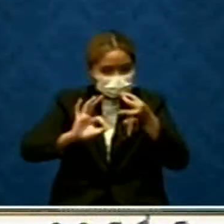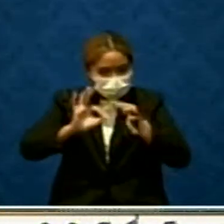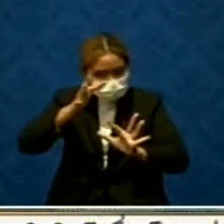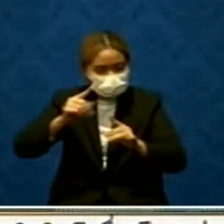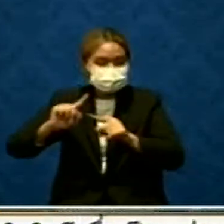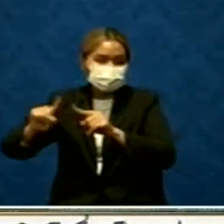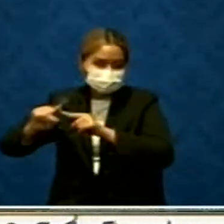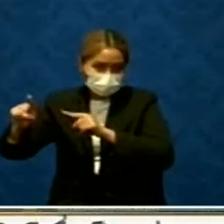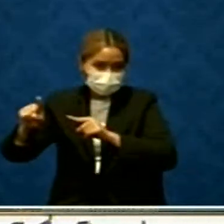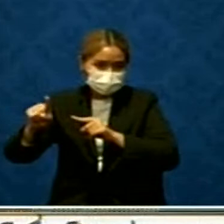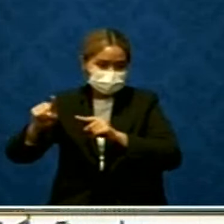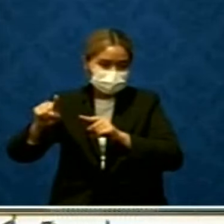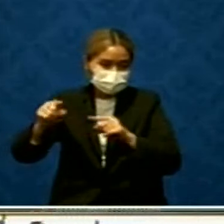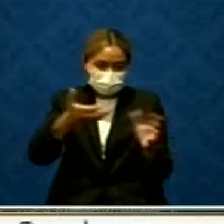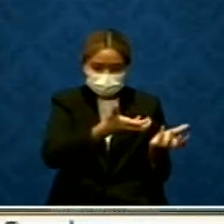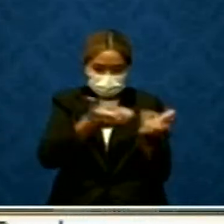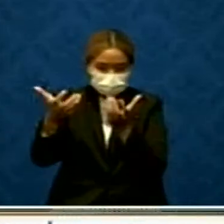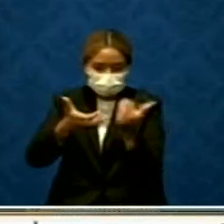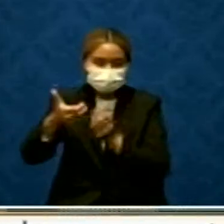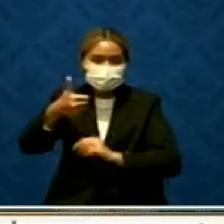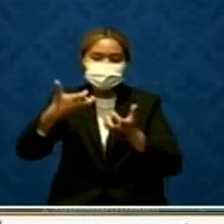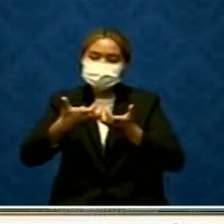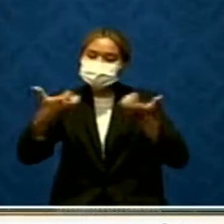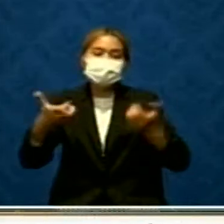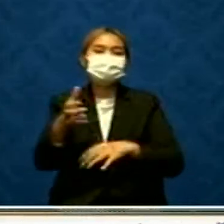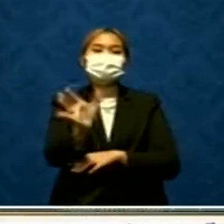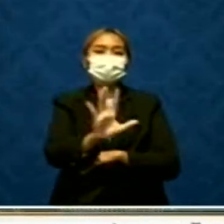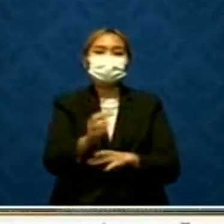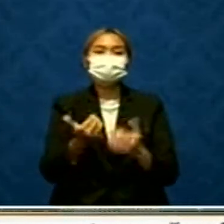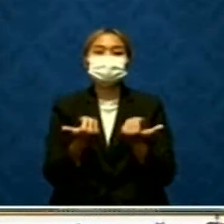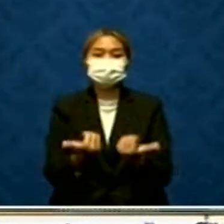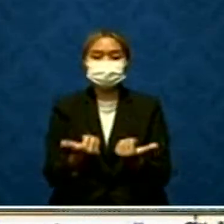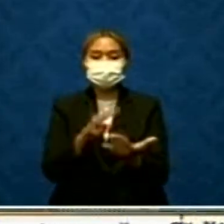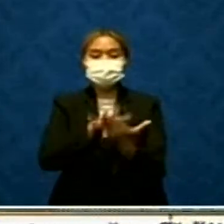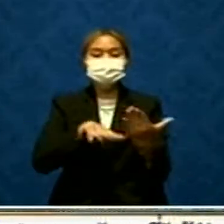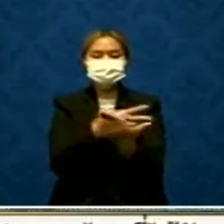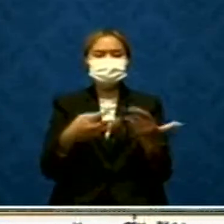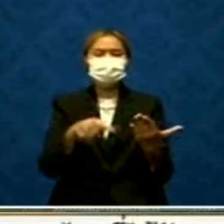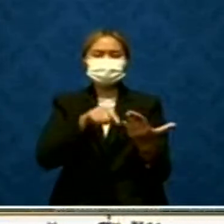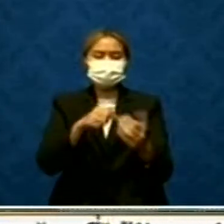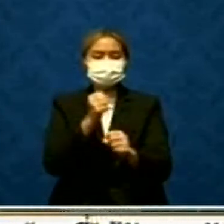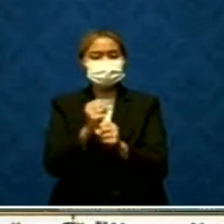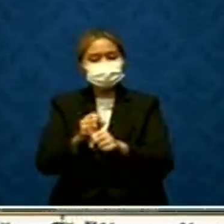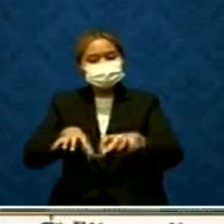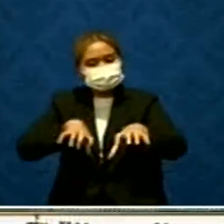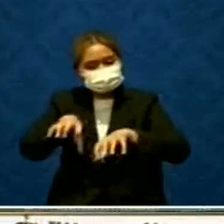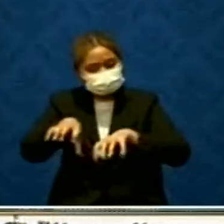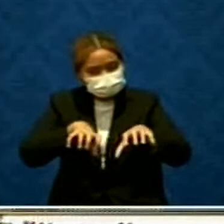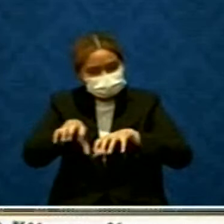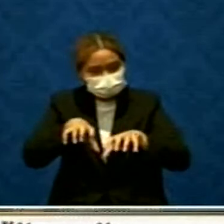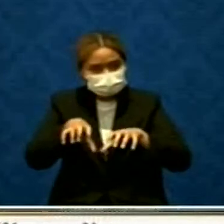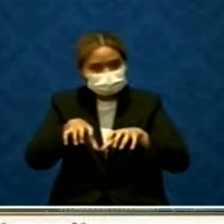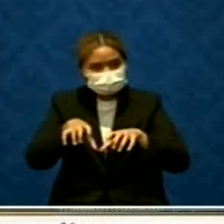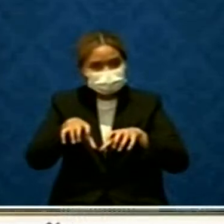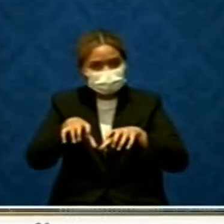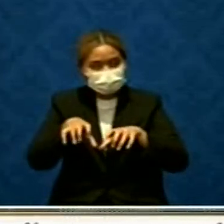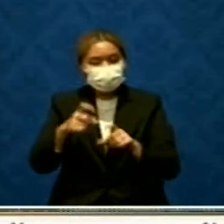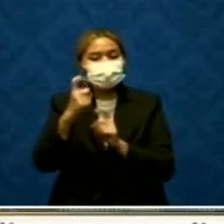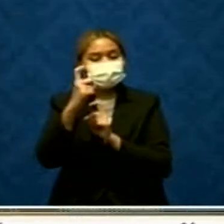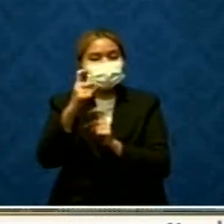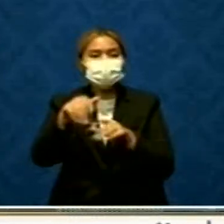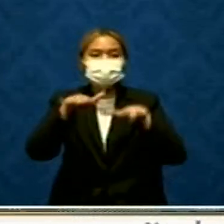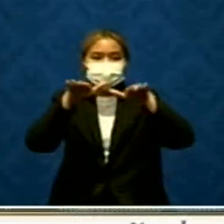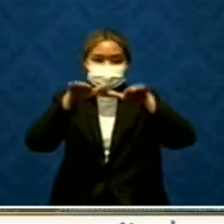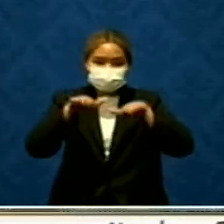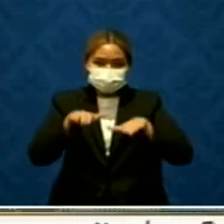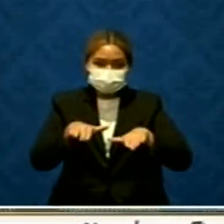ไม่มีการแยกส่วนดำเนินการนะครับจะทำให้การดำเนินการเหล่านี้เนี่ยนะครับกระจัดความเสี่ยงของภาครั